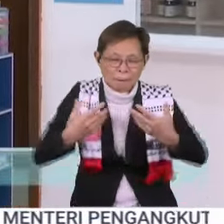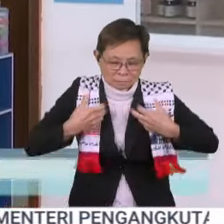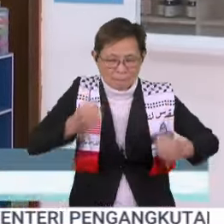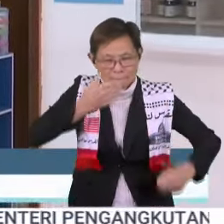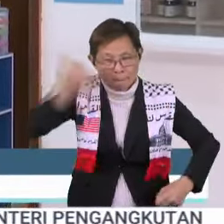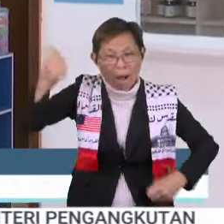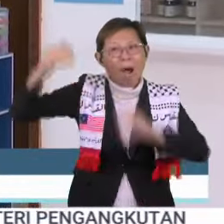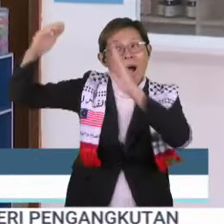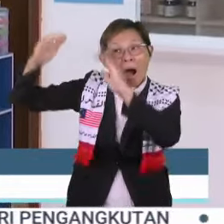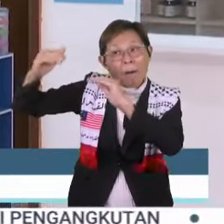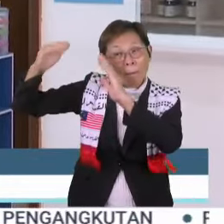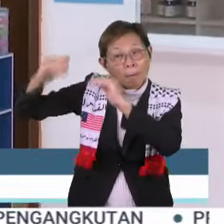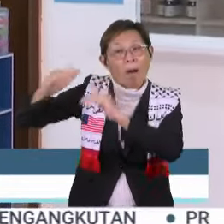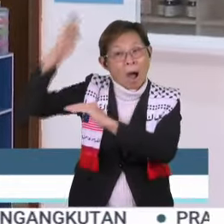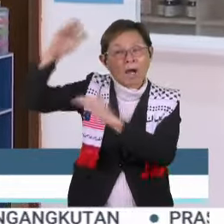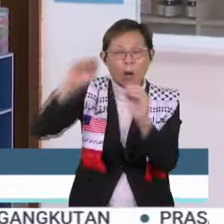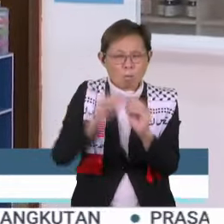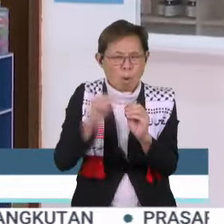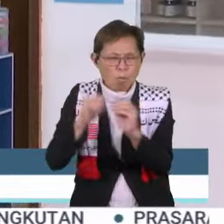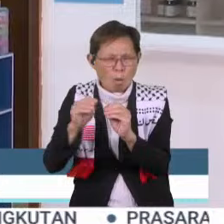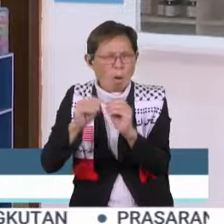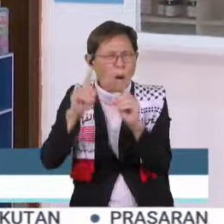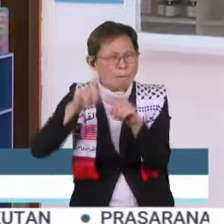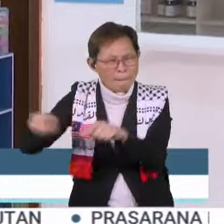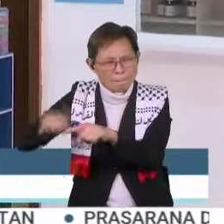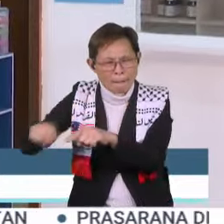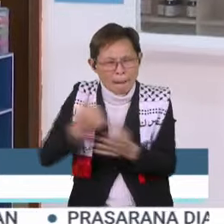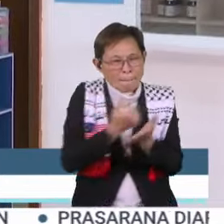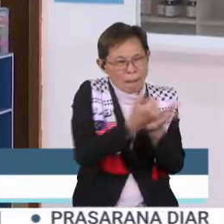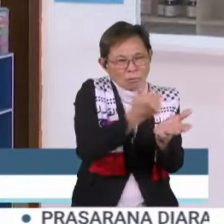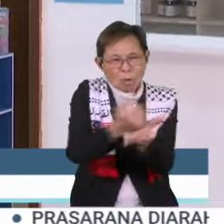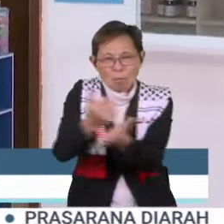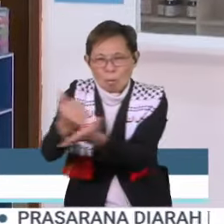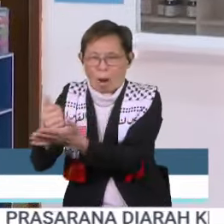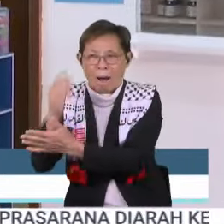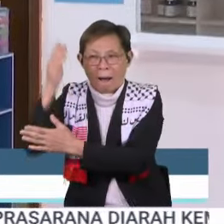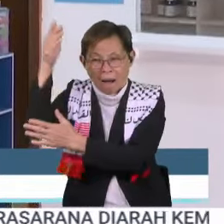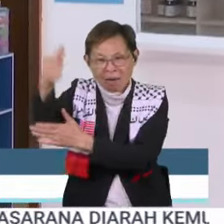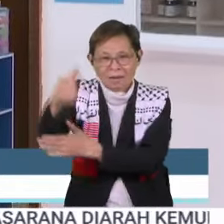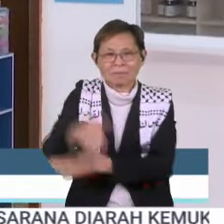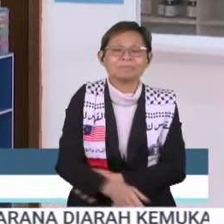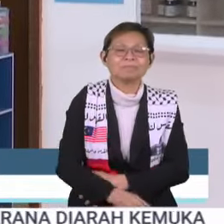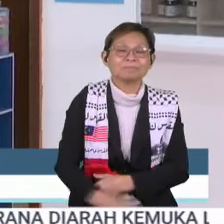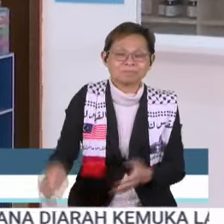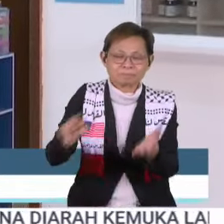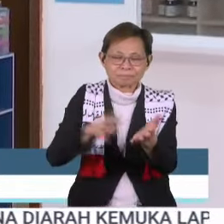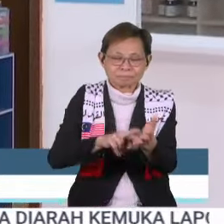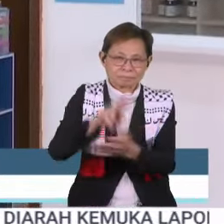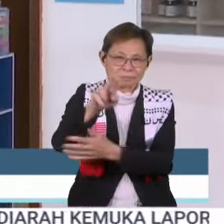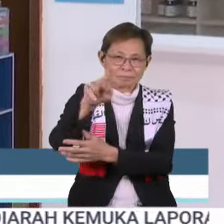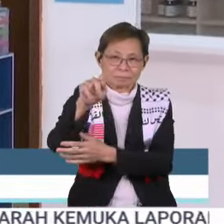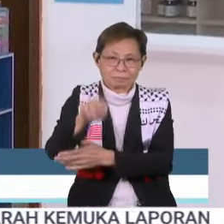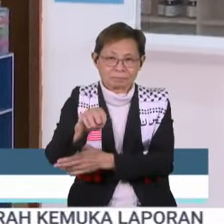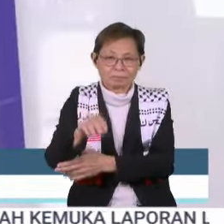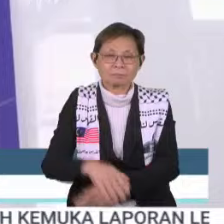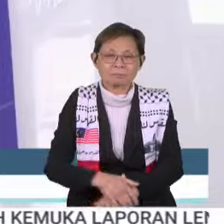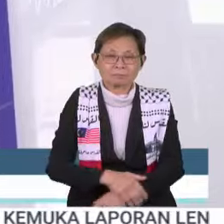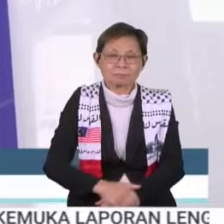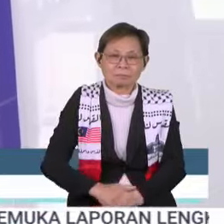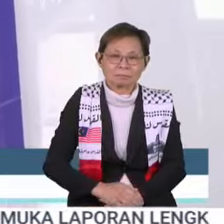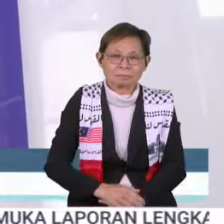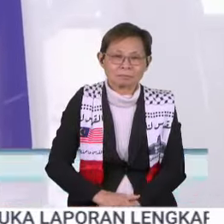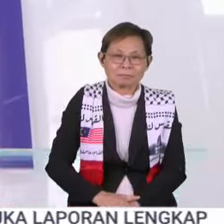Dan semoga dengan ini akan ada lagi pelbagai bantuan yang akan disalurkan nanti. Edith Joseph, RTM.